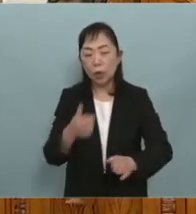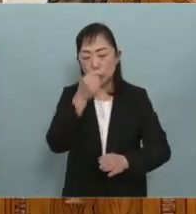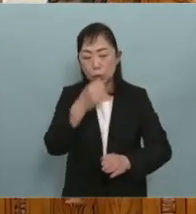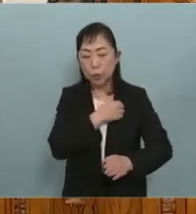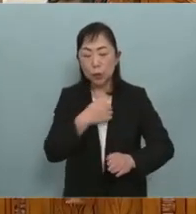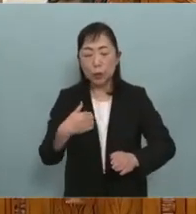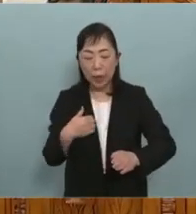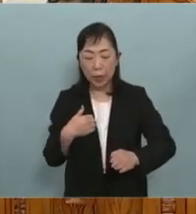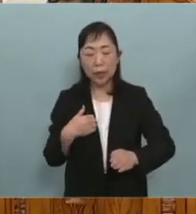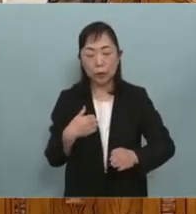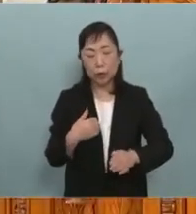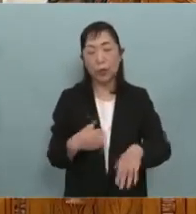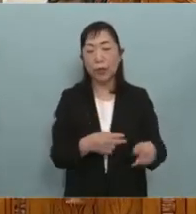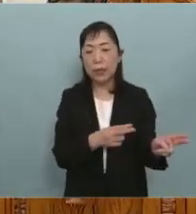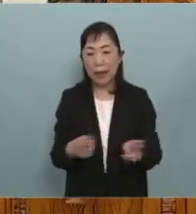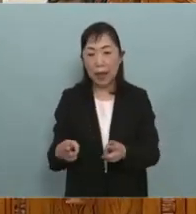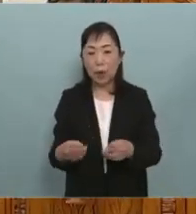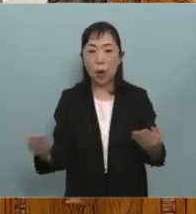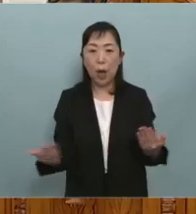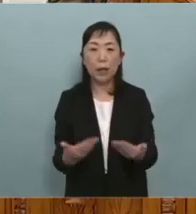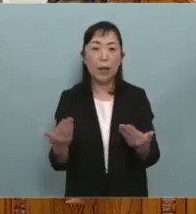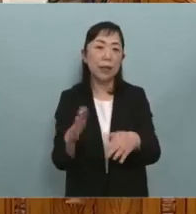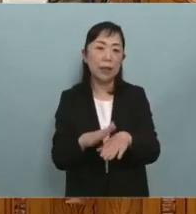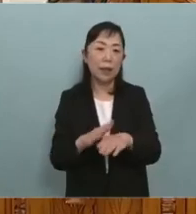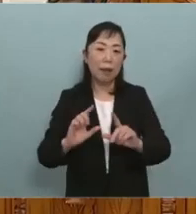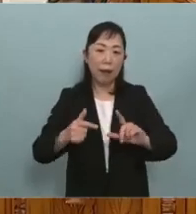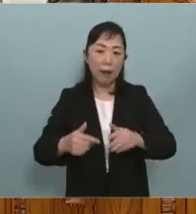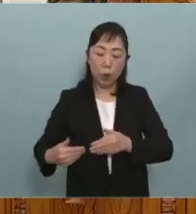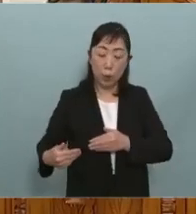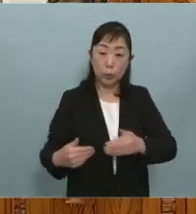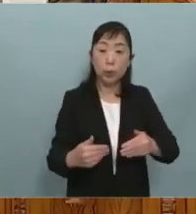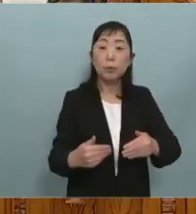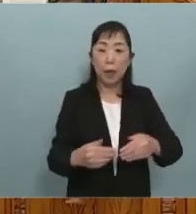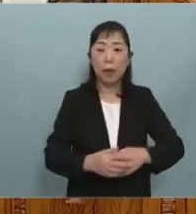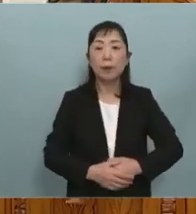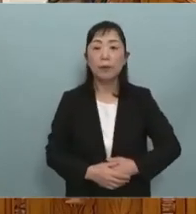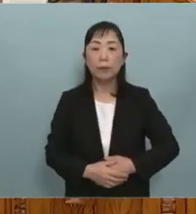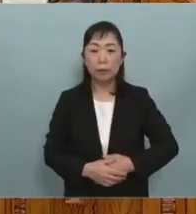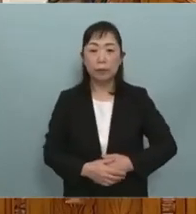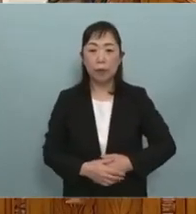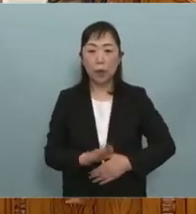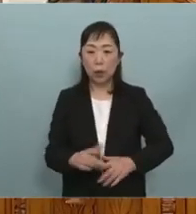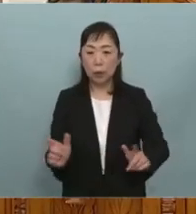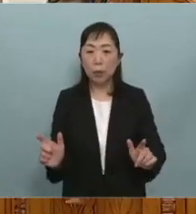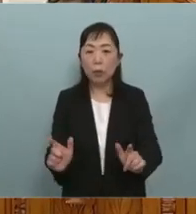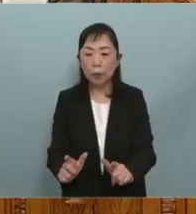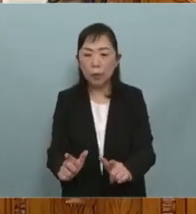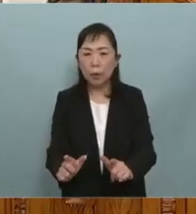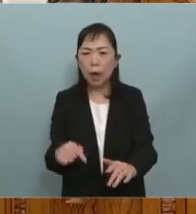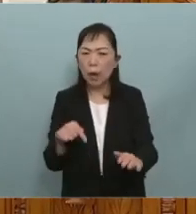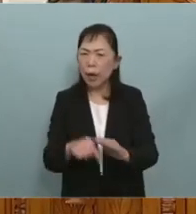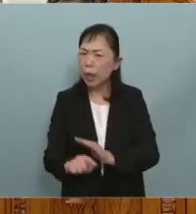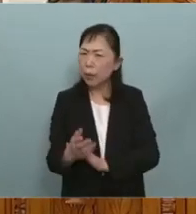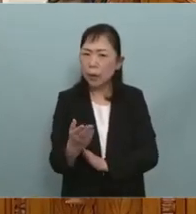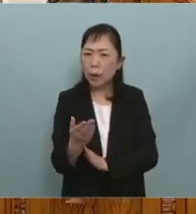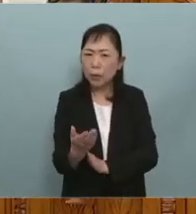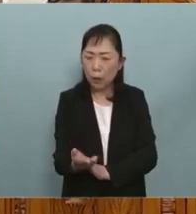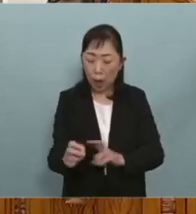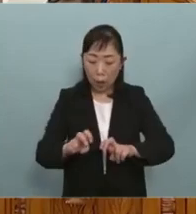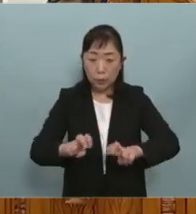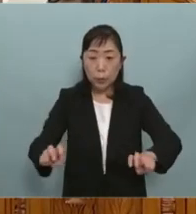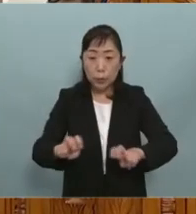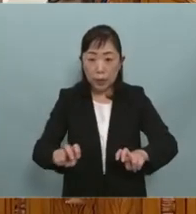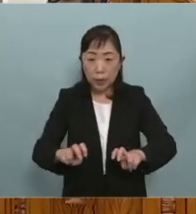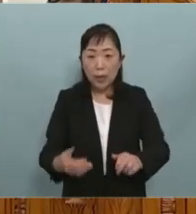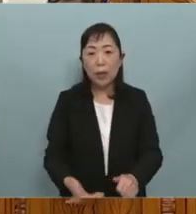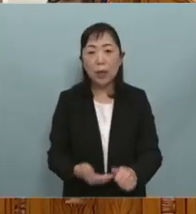など働き方改革を強力にお進めますさらに少子化の原因を分析し小